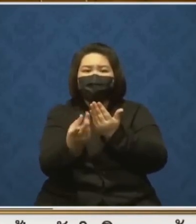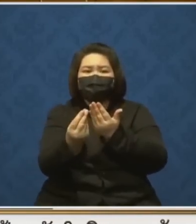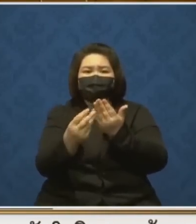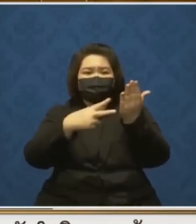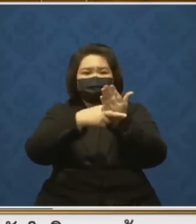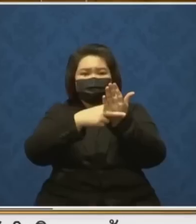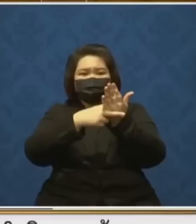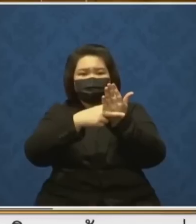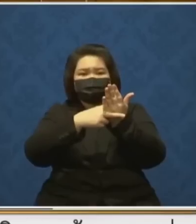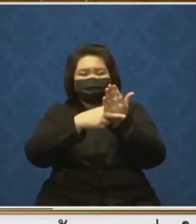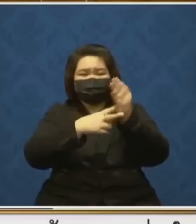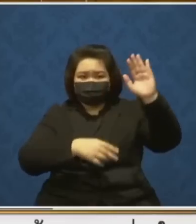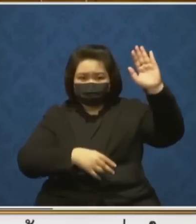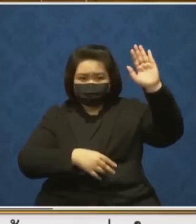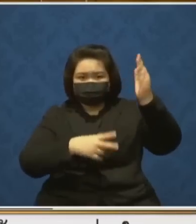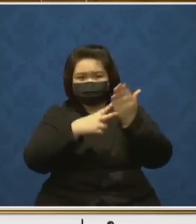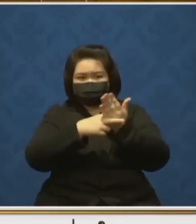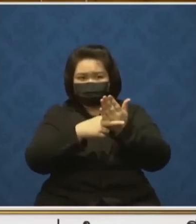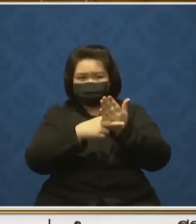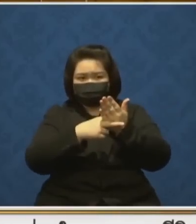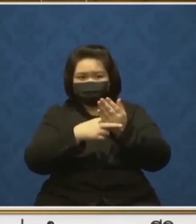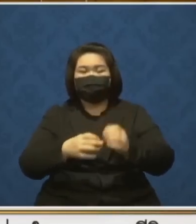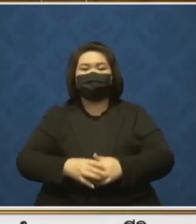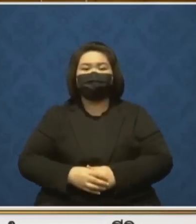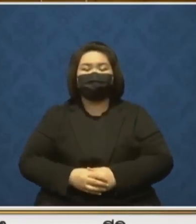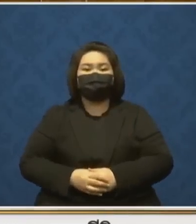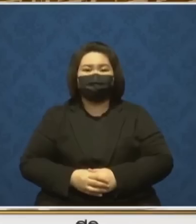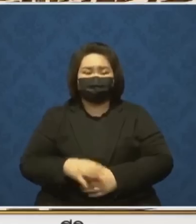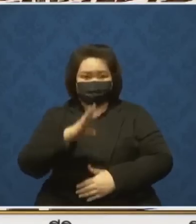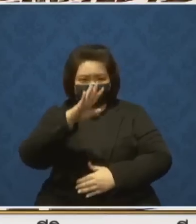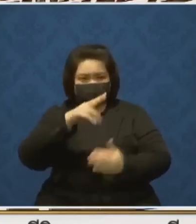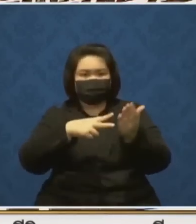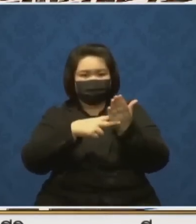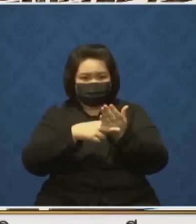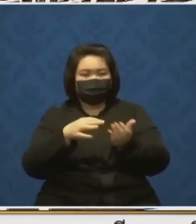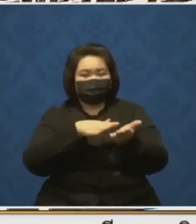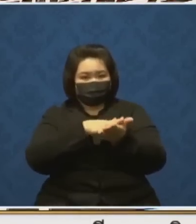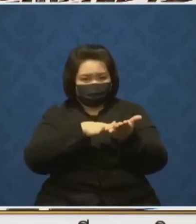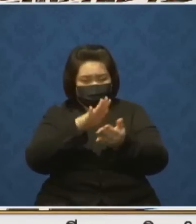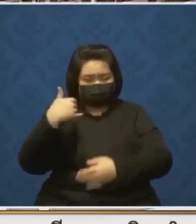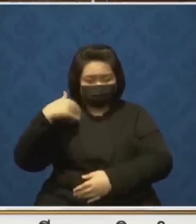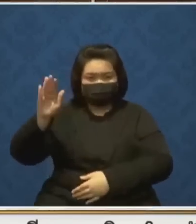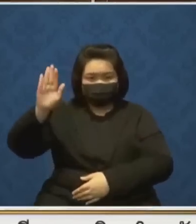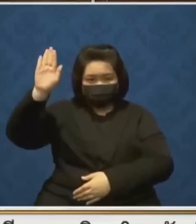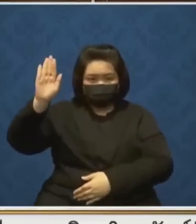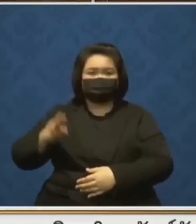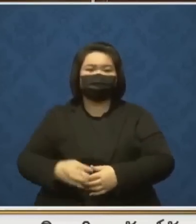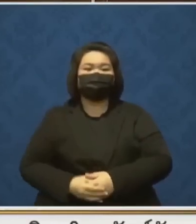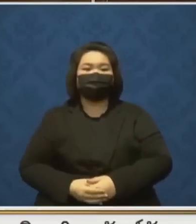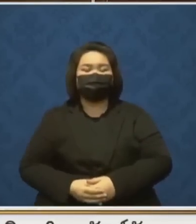แงทงอายา1,180 คดีครับขอไปท่ลำตีครัมีท่านส.ส.ประทวงครั